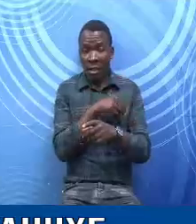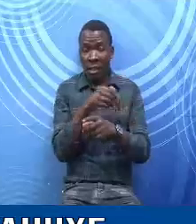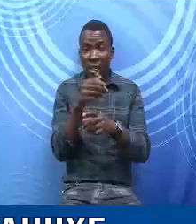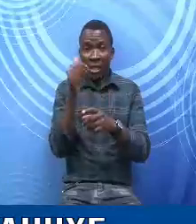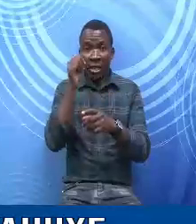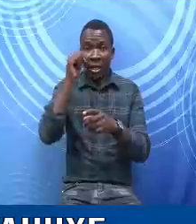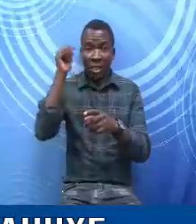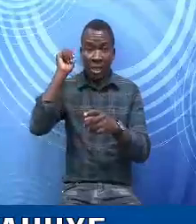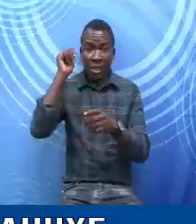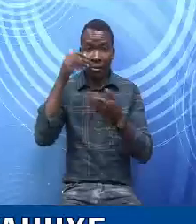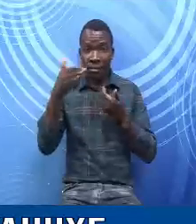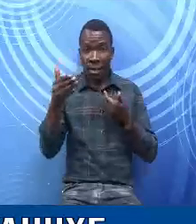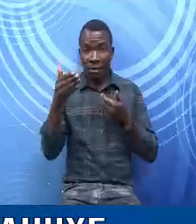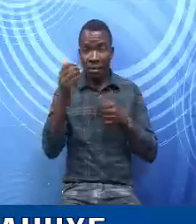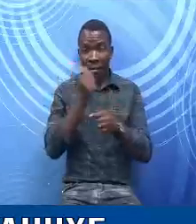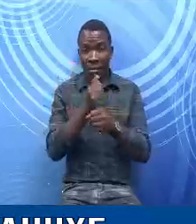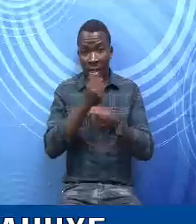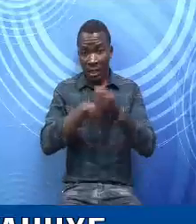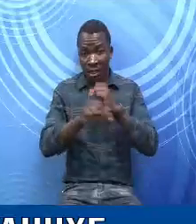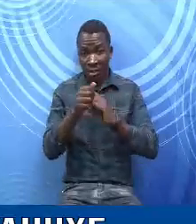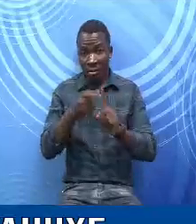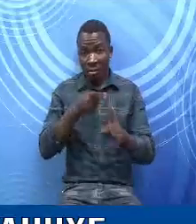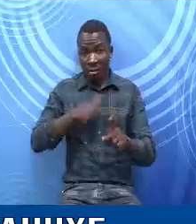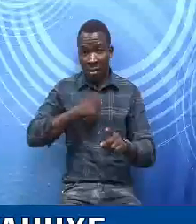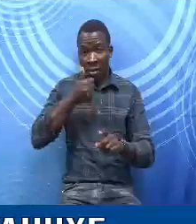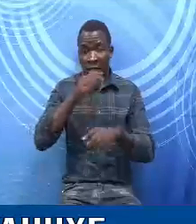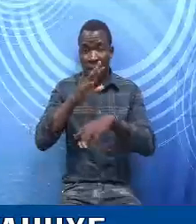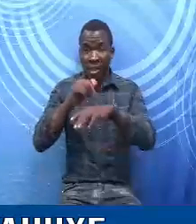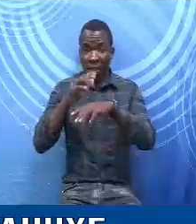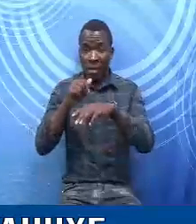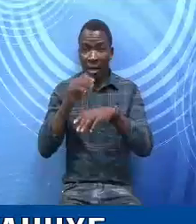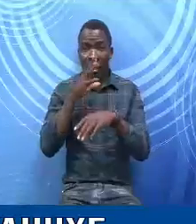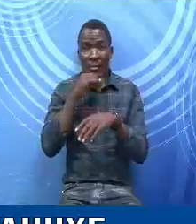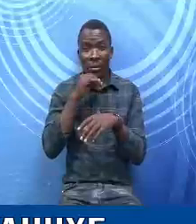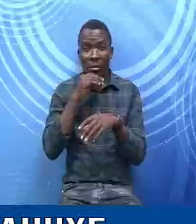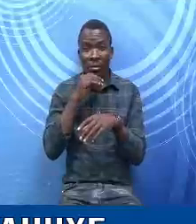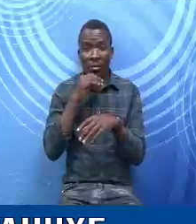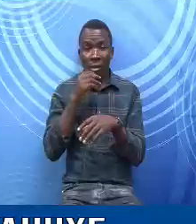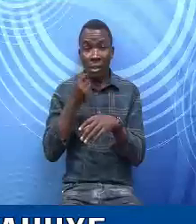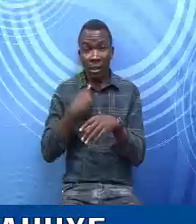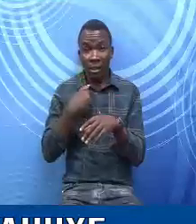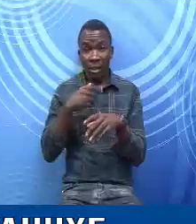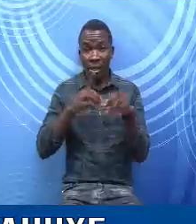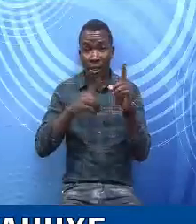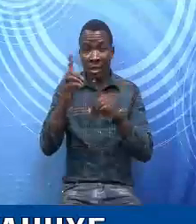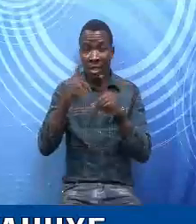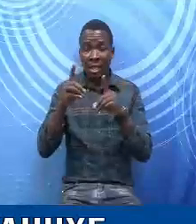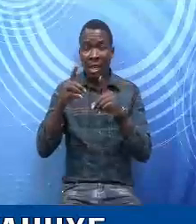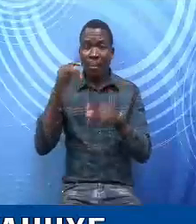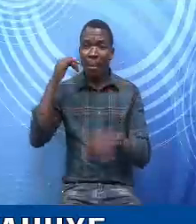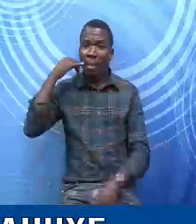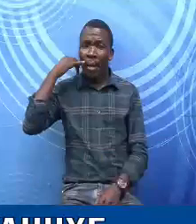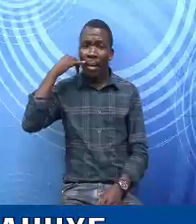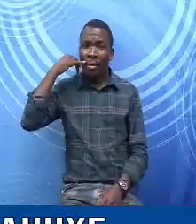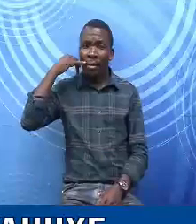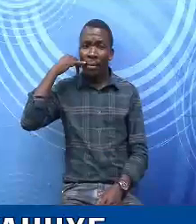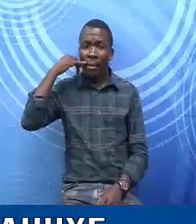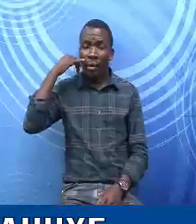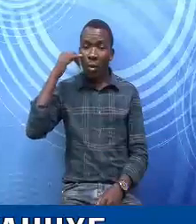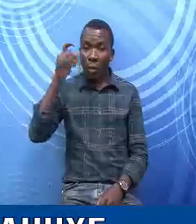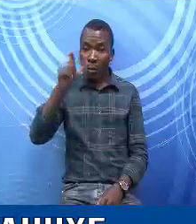yuko akora kiriya gikorwa ahamagaye abahungu njye aruri kuri tele avugana nabo ndetse umwe